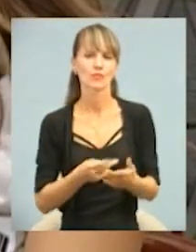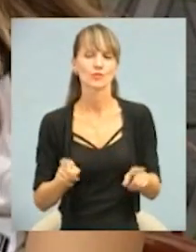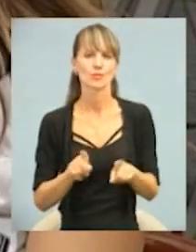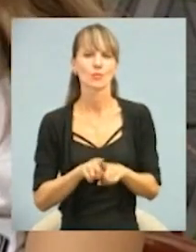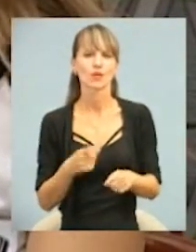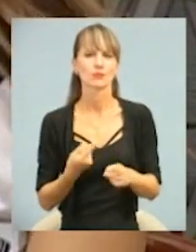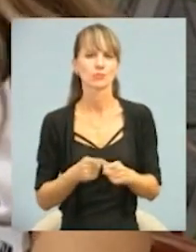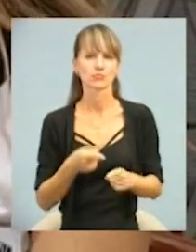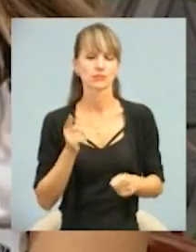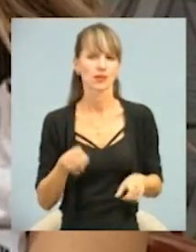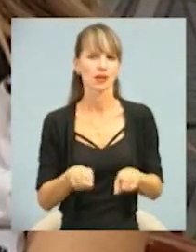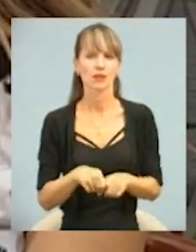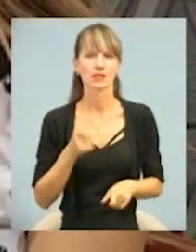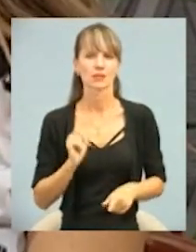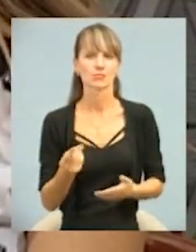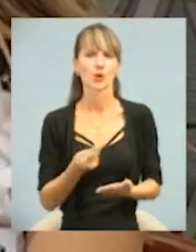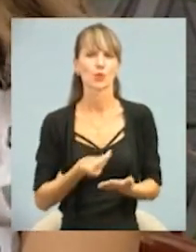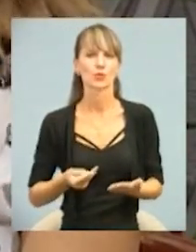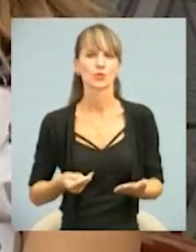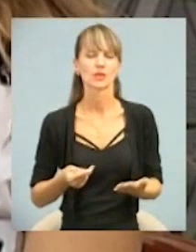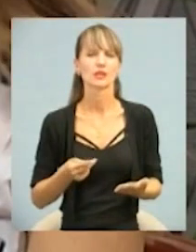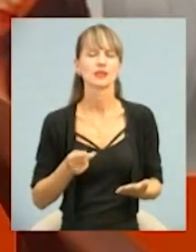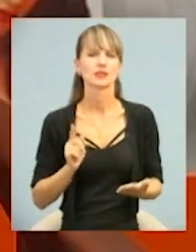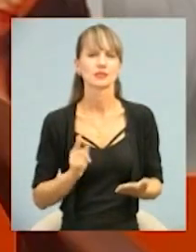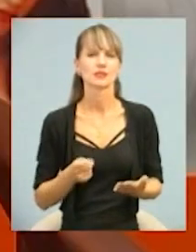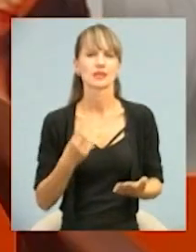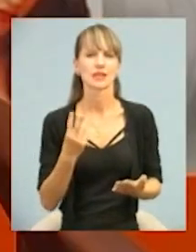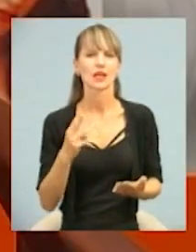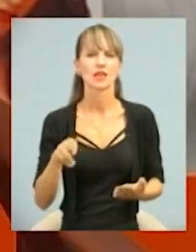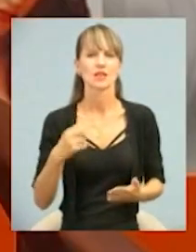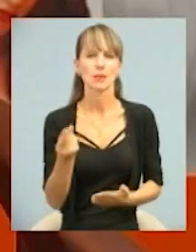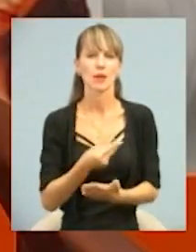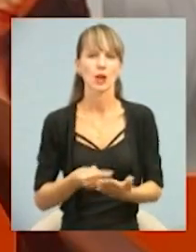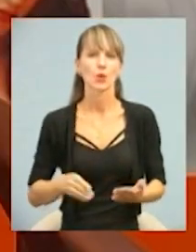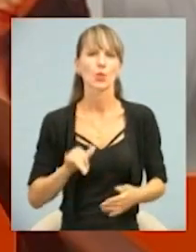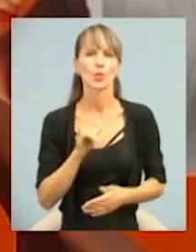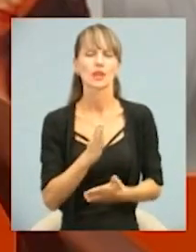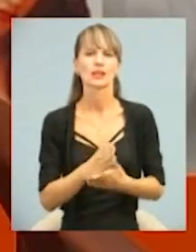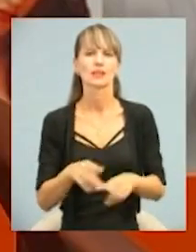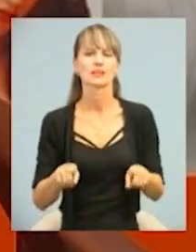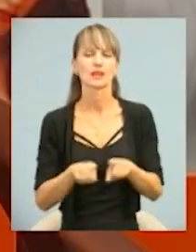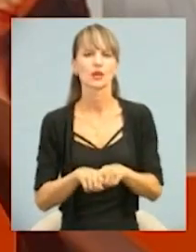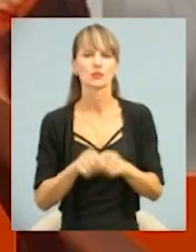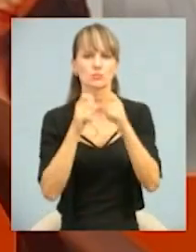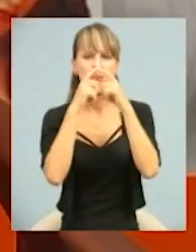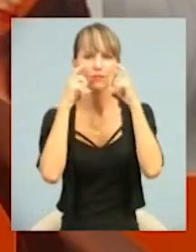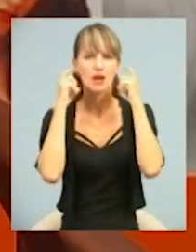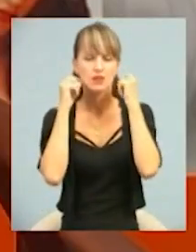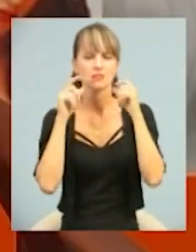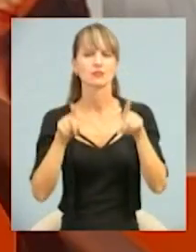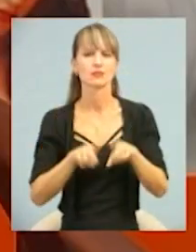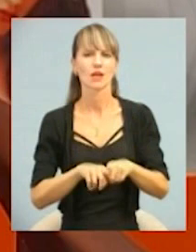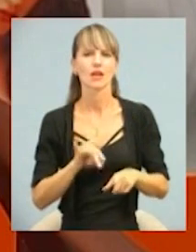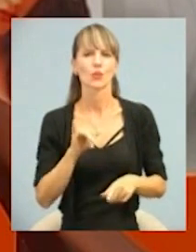малювати, щоб це було як, ну, як справжній малюнок? Ті самі 3D-малюнки. в них є також маски, як у